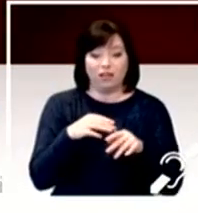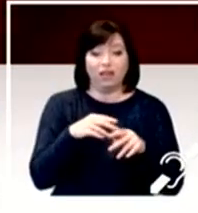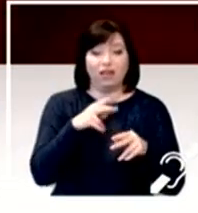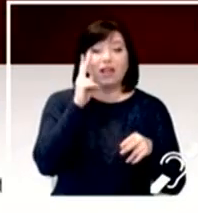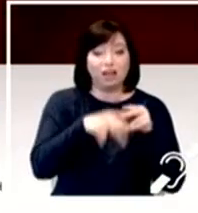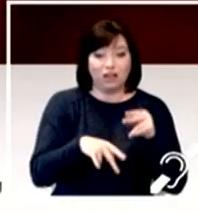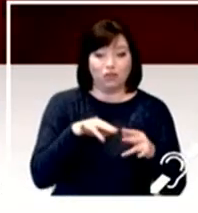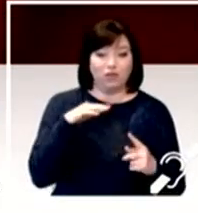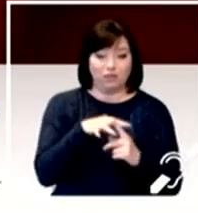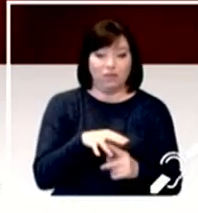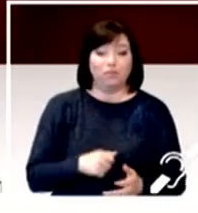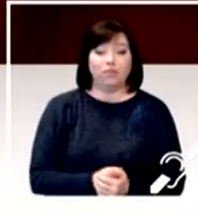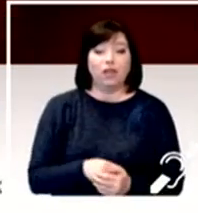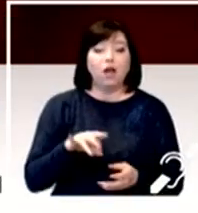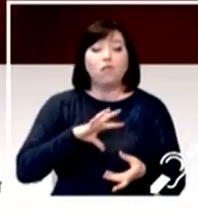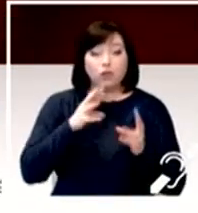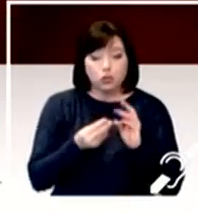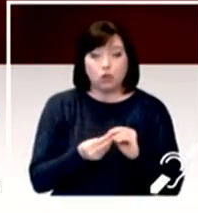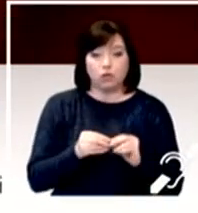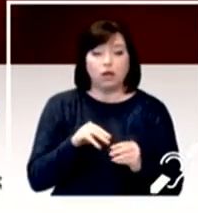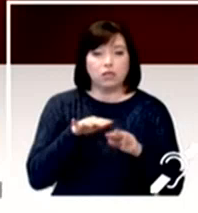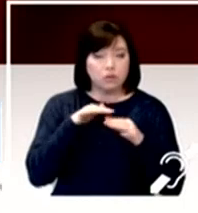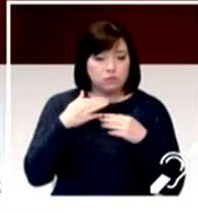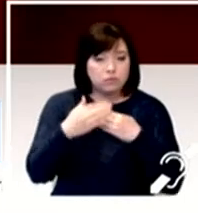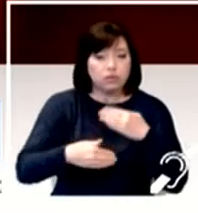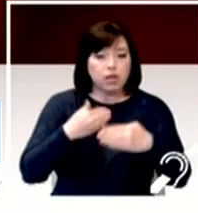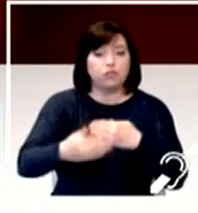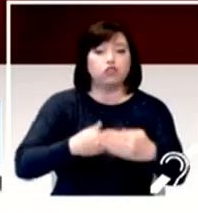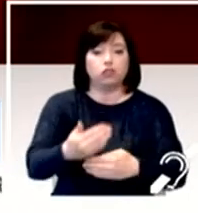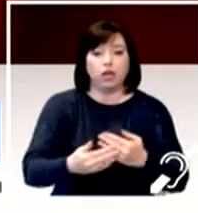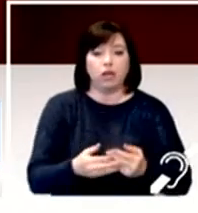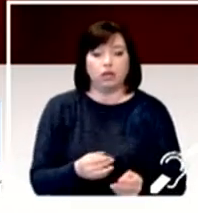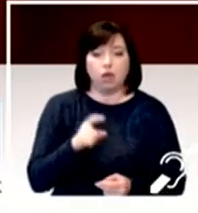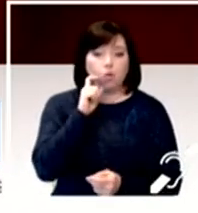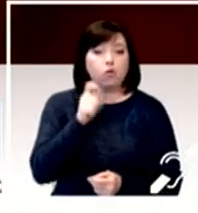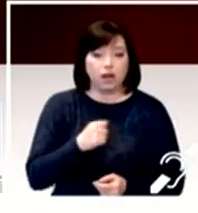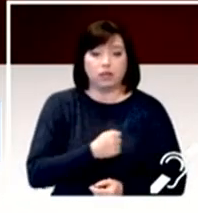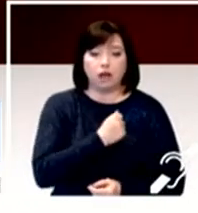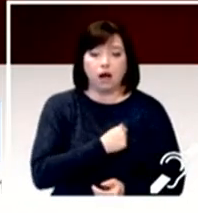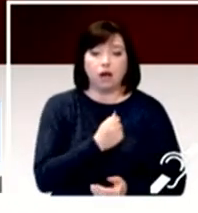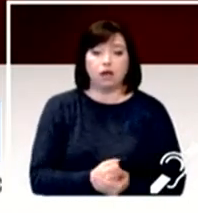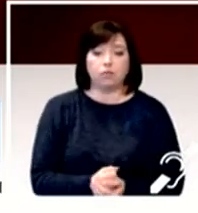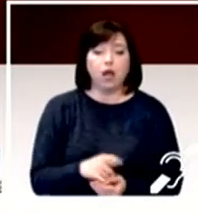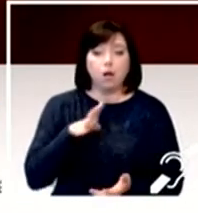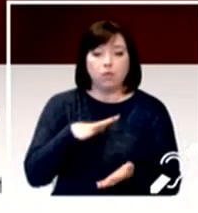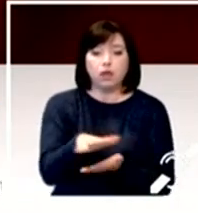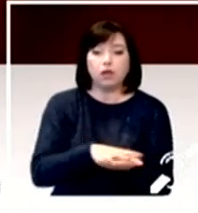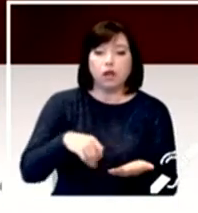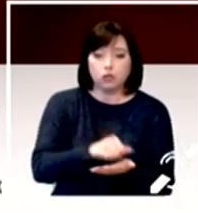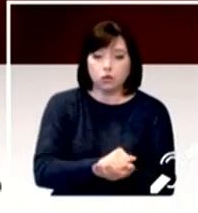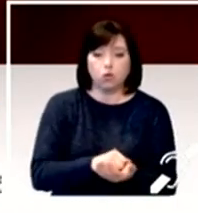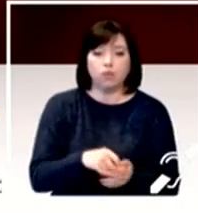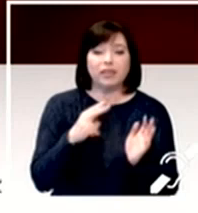În rezultatul наступальних дій 3-ї окремої штурмової бригади Збройних сил України розгромлені